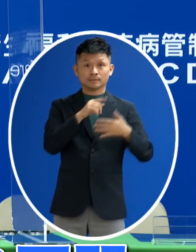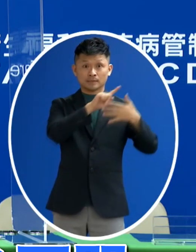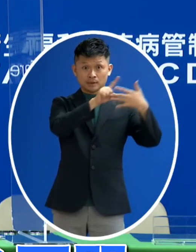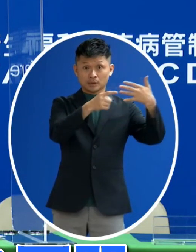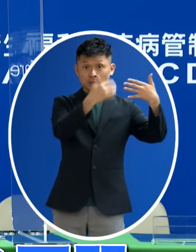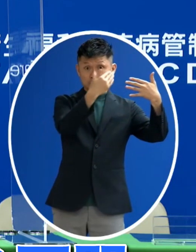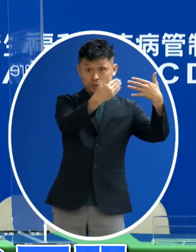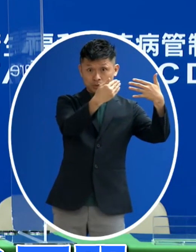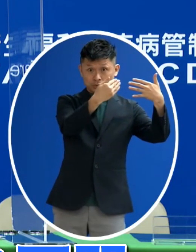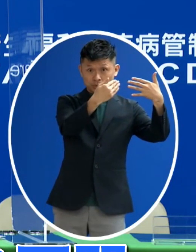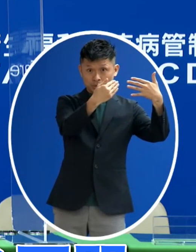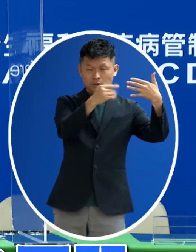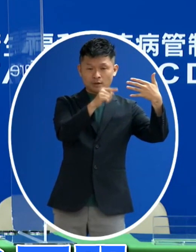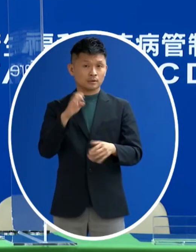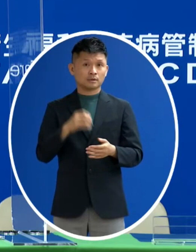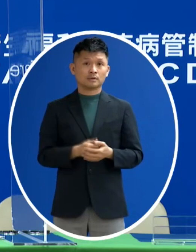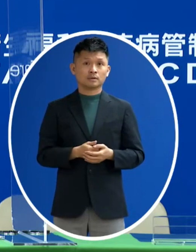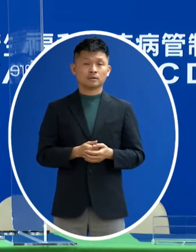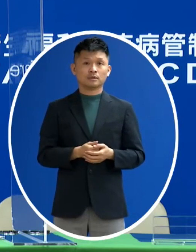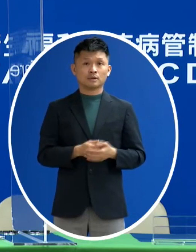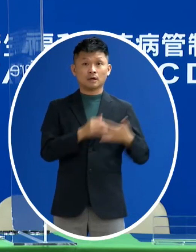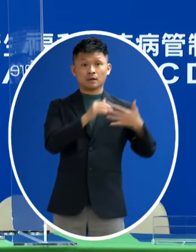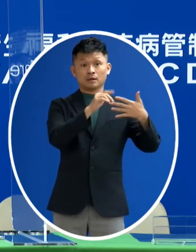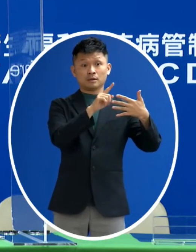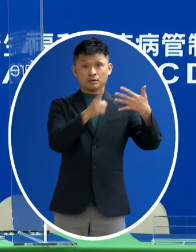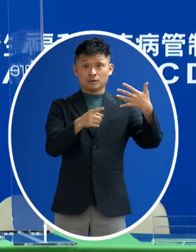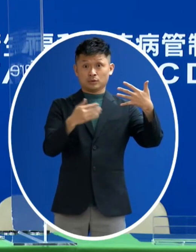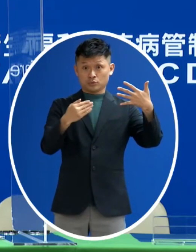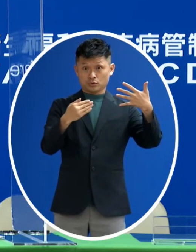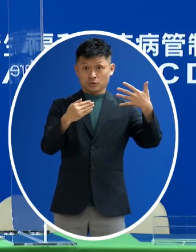类的40岁往下开。第九类都开完